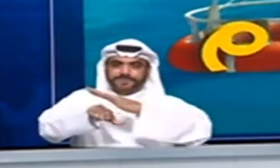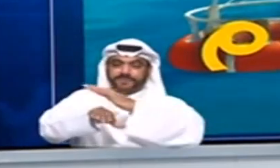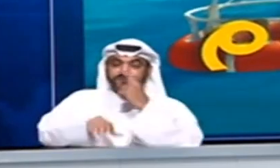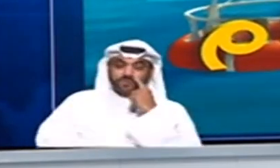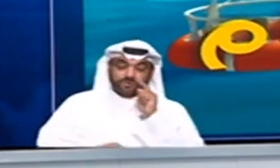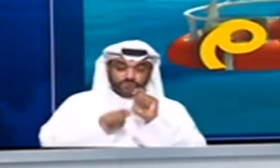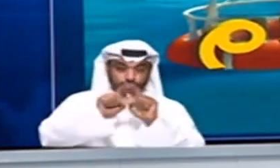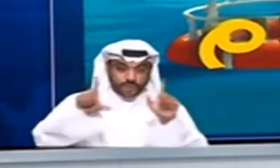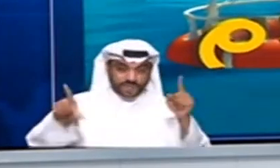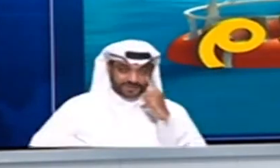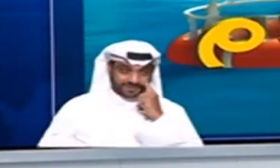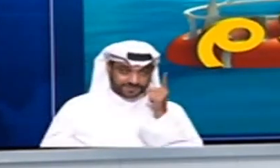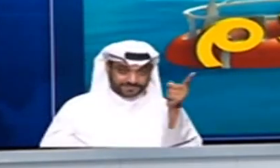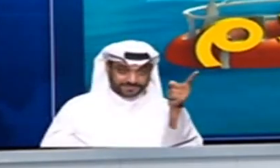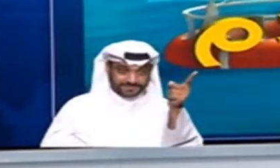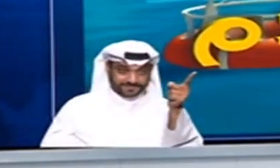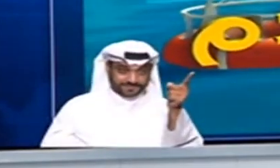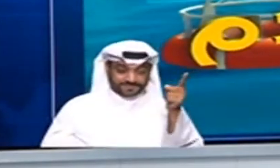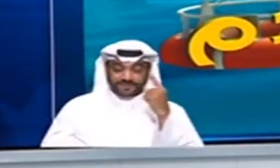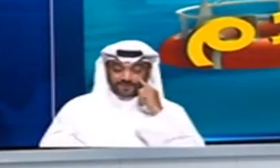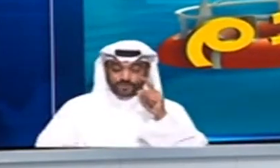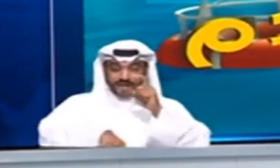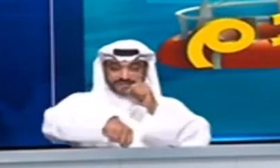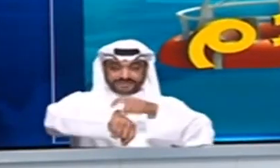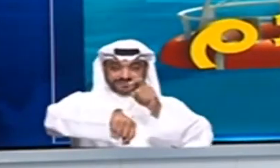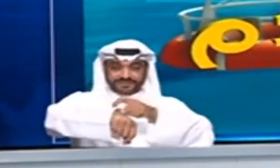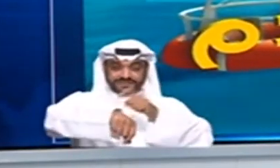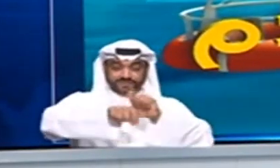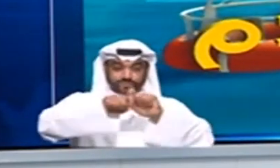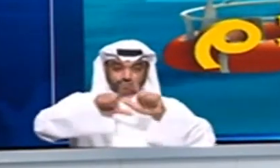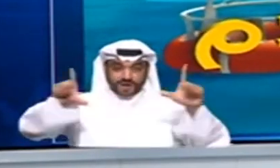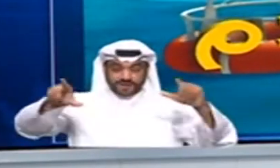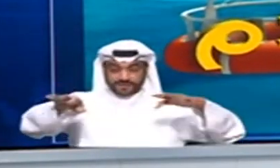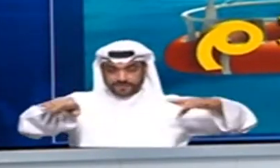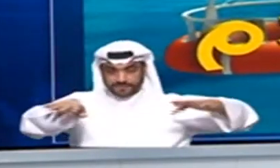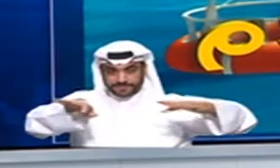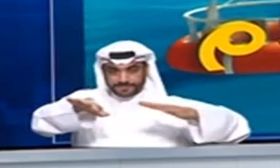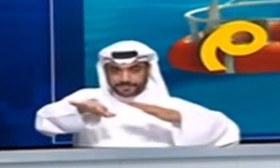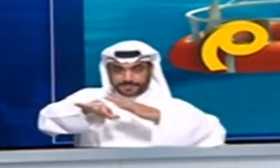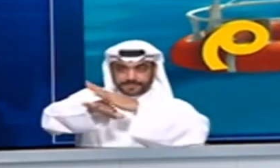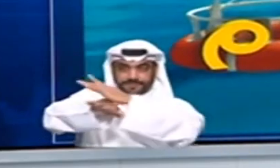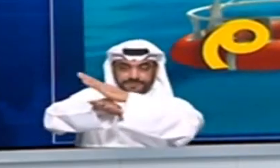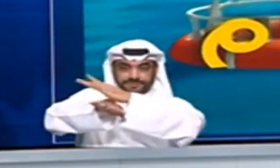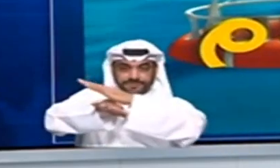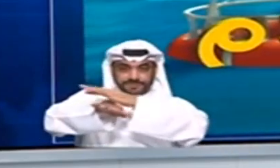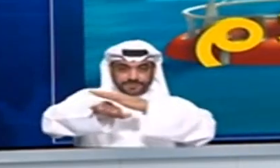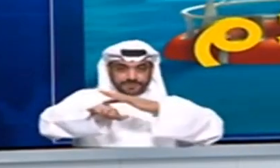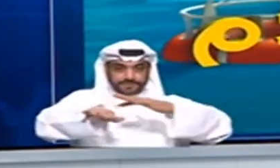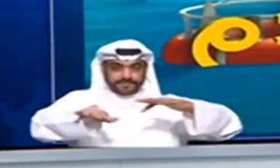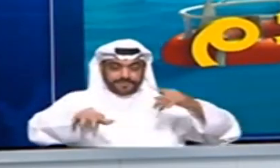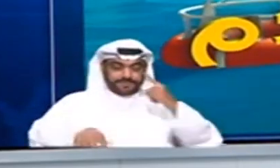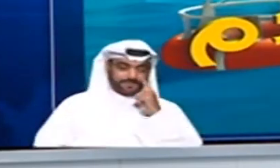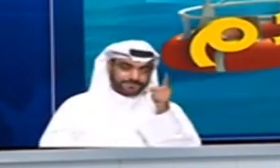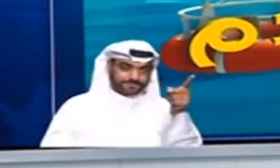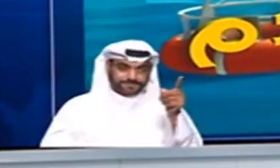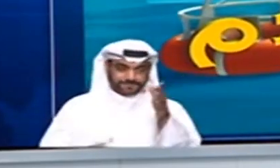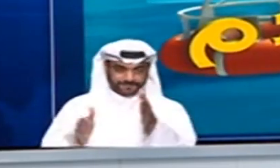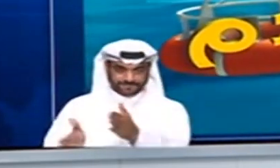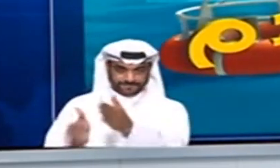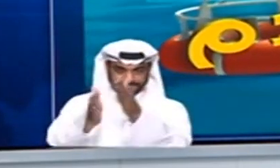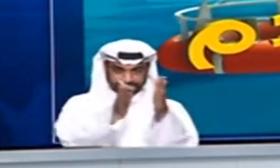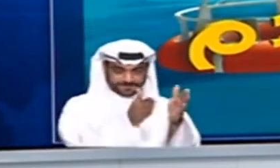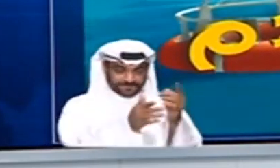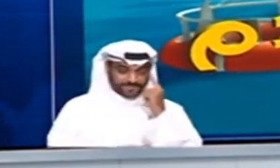من 1 إلى 3 قدم. الفترة من فترات الحمل المد الأول الساعة 1:10 صباحا، والمد الثاني الساعة 1:51